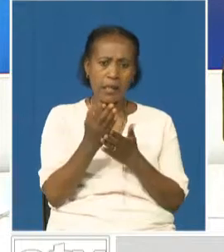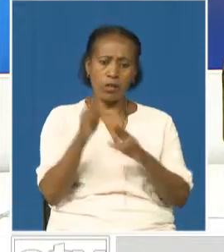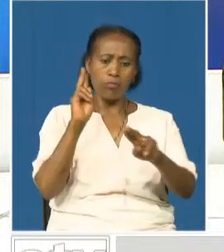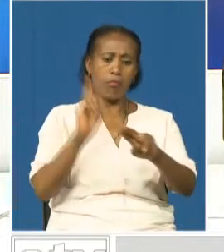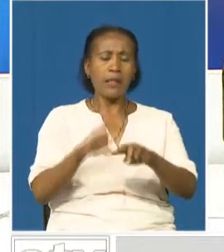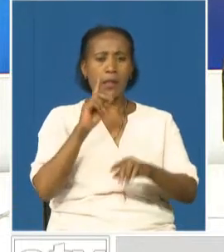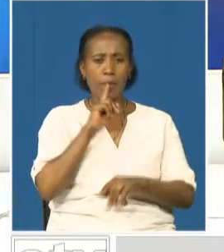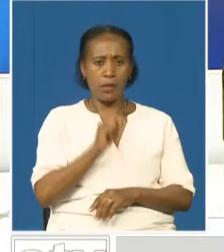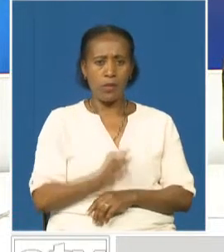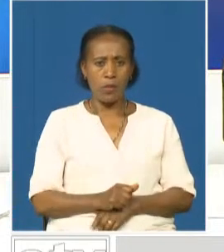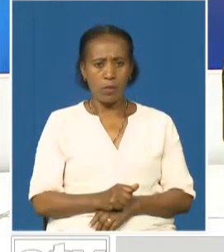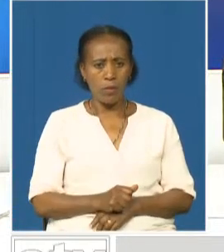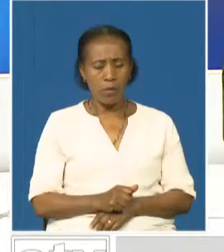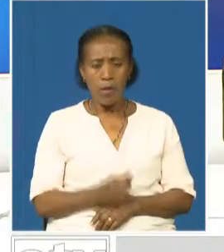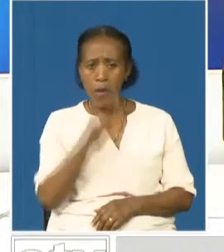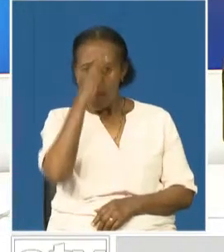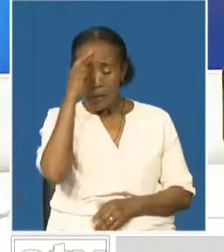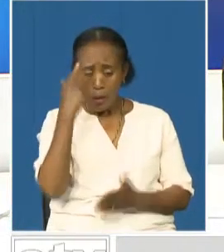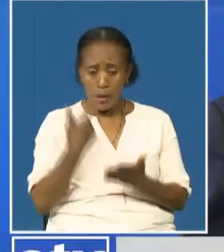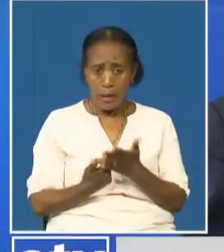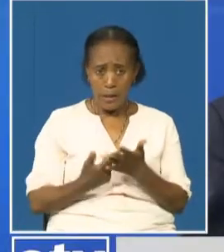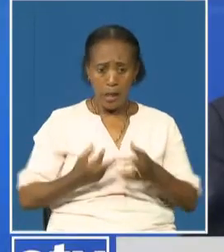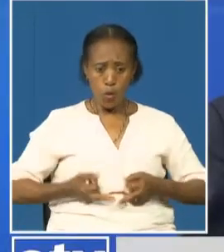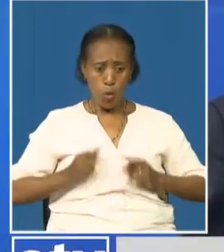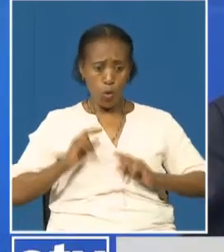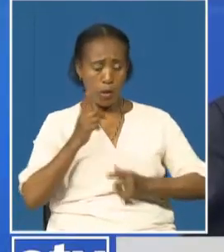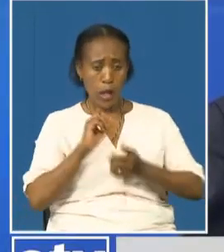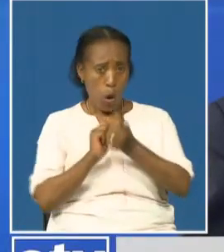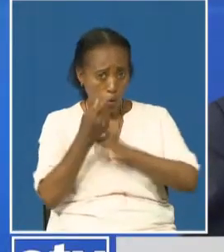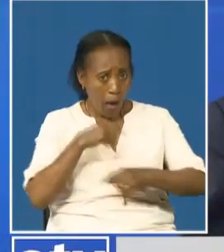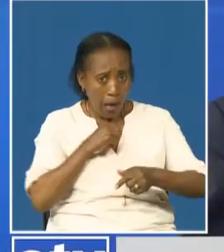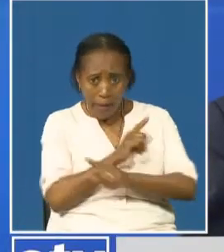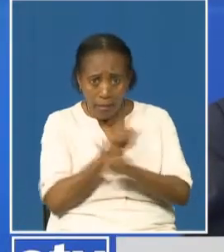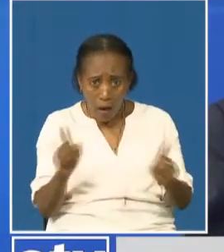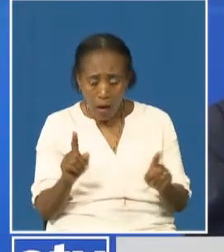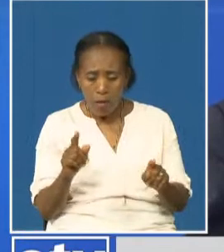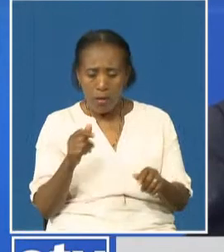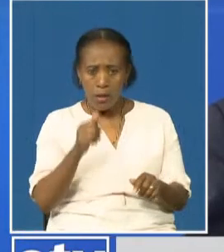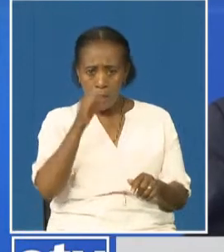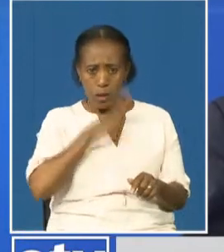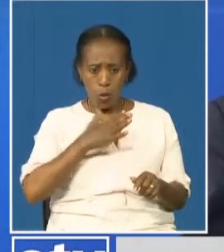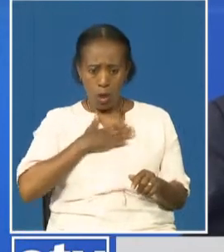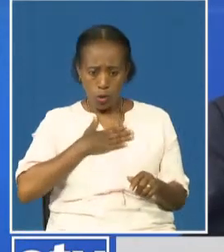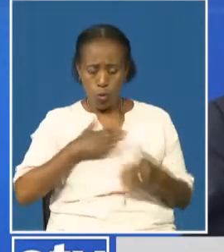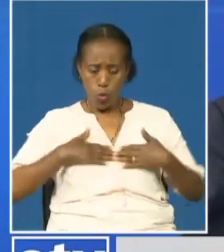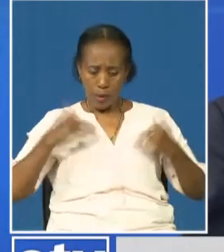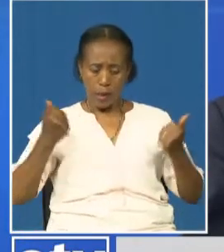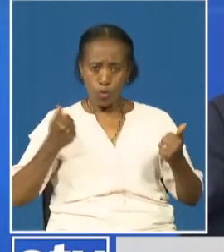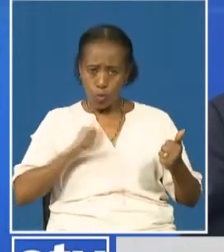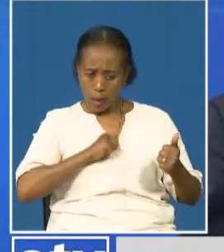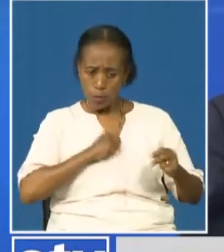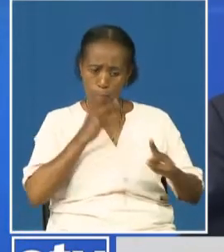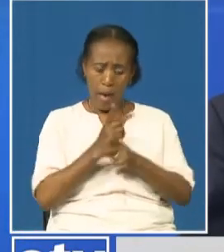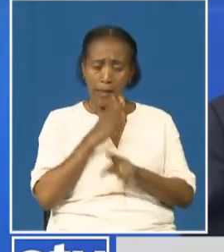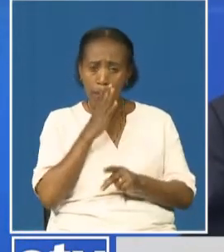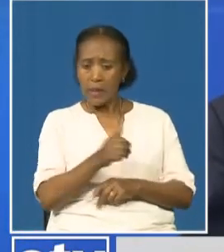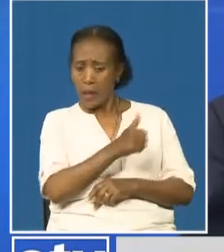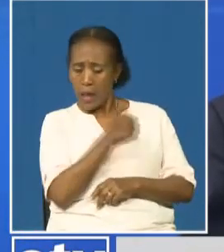መጣል። ምክንያቱም እንደዚህ አይነት ለውጥ የማይመጣ ከሆነ ሰው ራሱን ወጣቱ ራሱን የማይጠብቅ